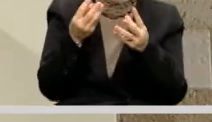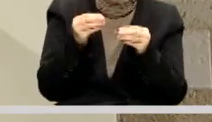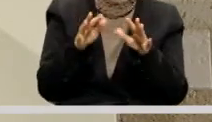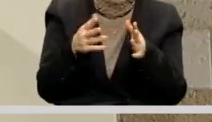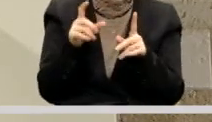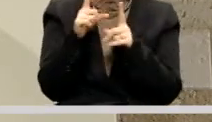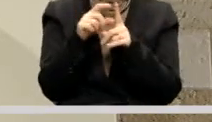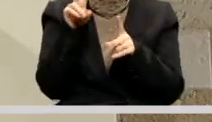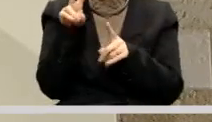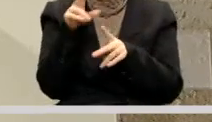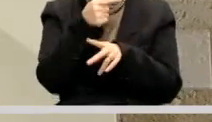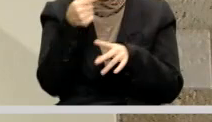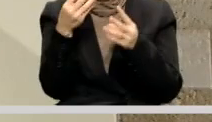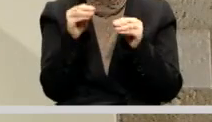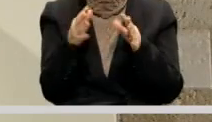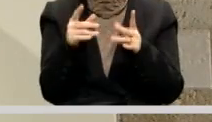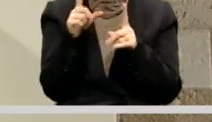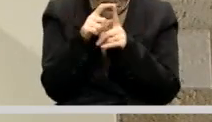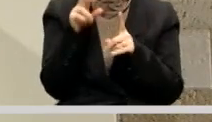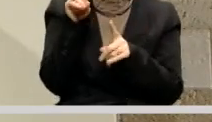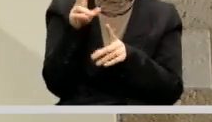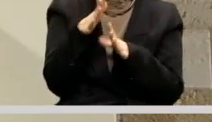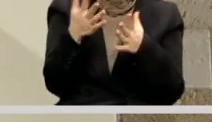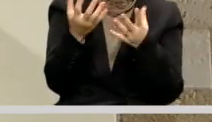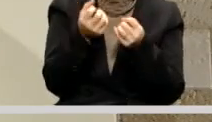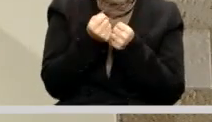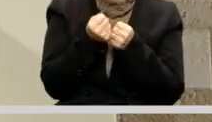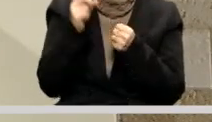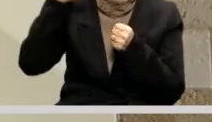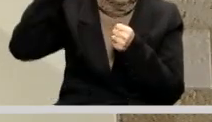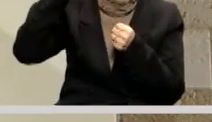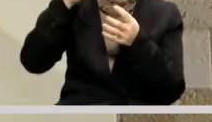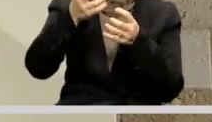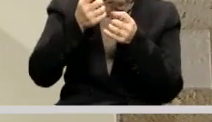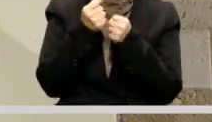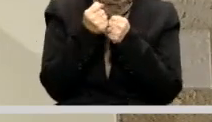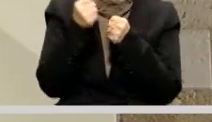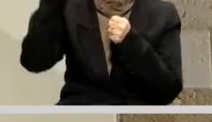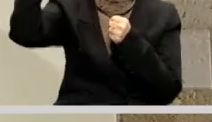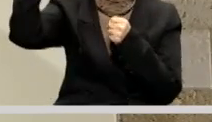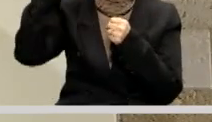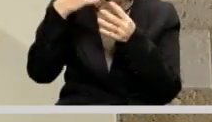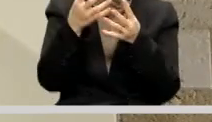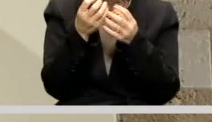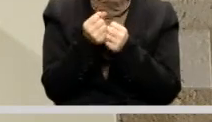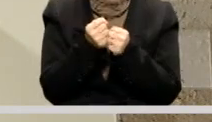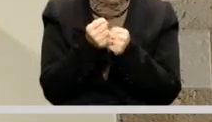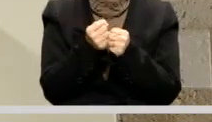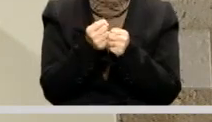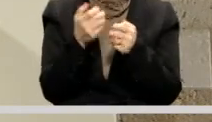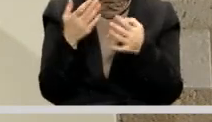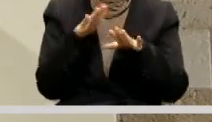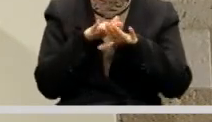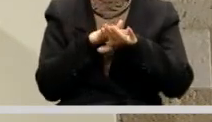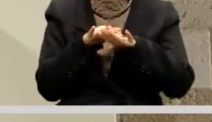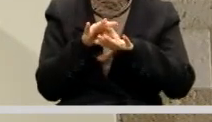D vitaminini biz genelde neyden sağlıyoruz? Güneşten aldığımız ışınlarla hani sentezi deride, ciltte